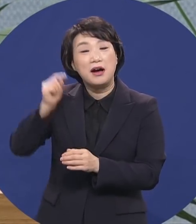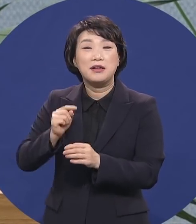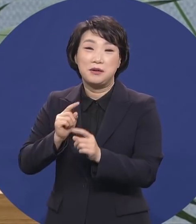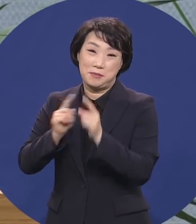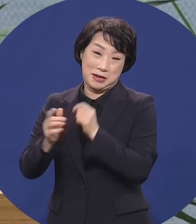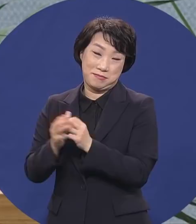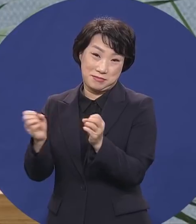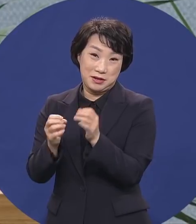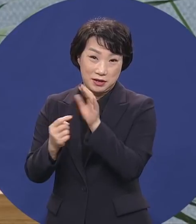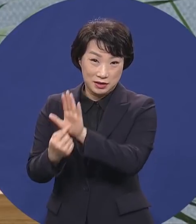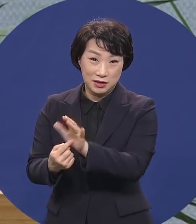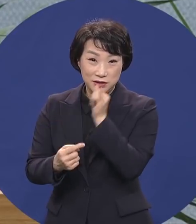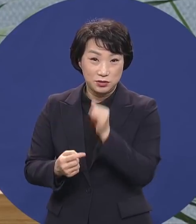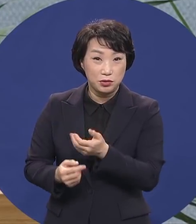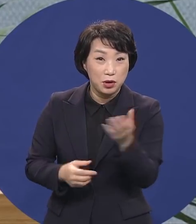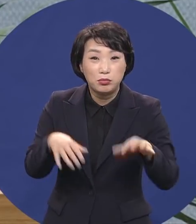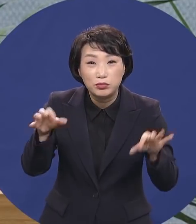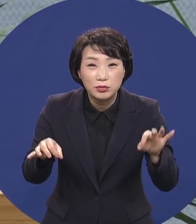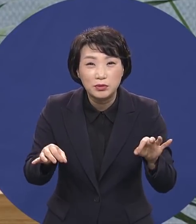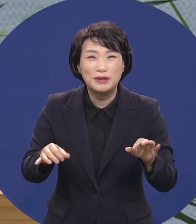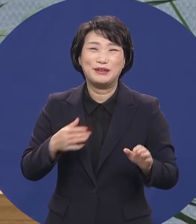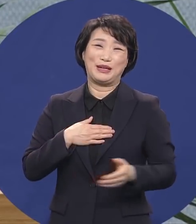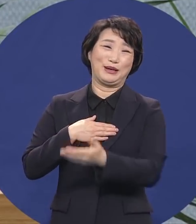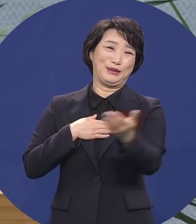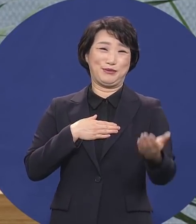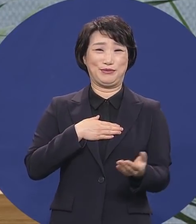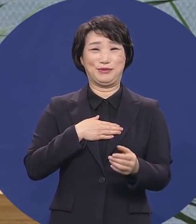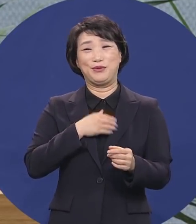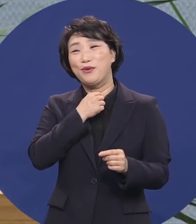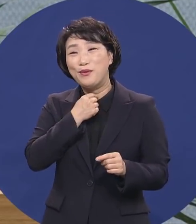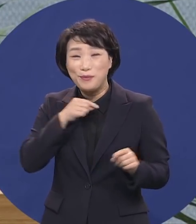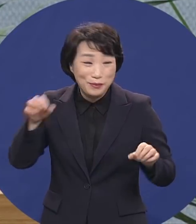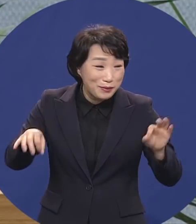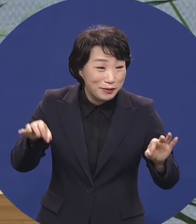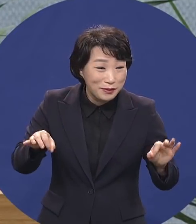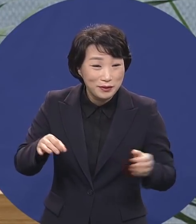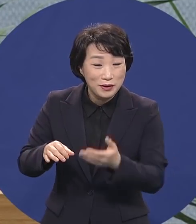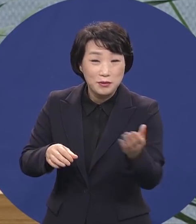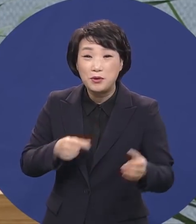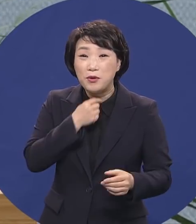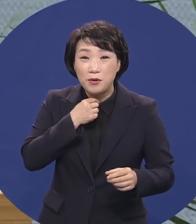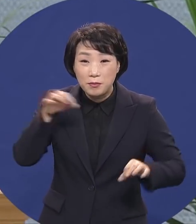얘기가 나온다 이 말이에요. 여러분 어떤 사람이 되길 원하십니까?